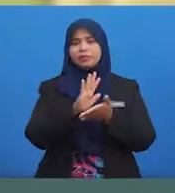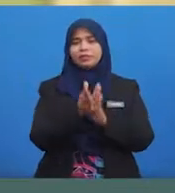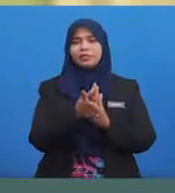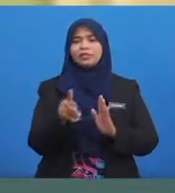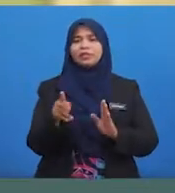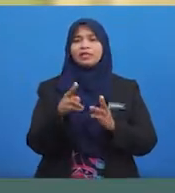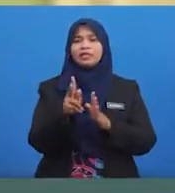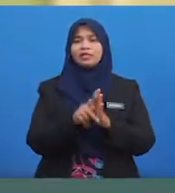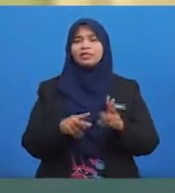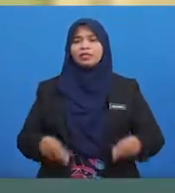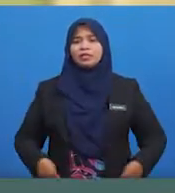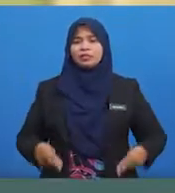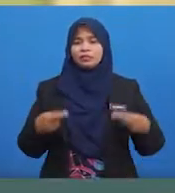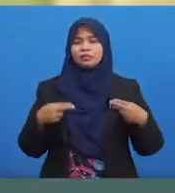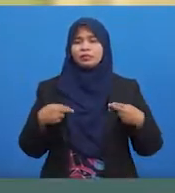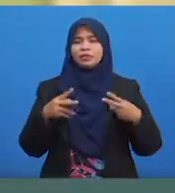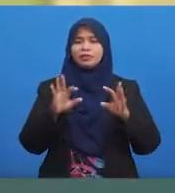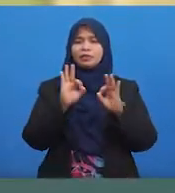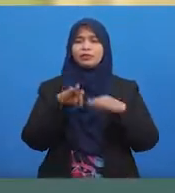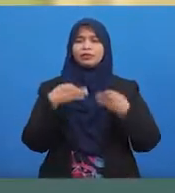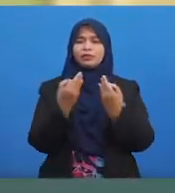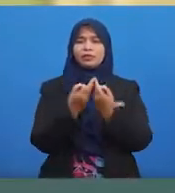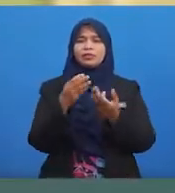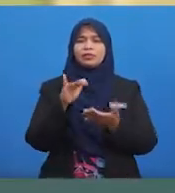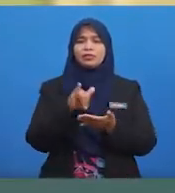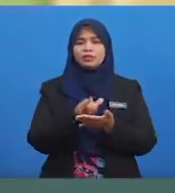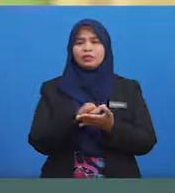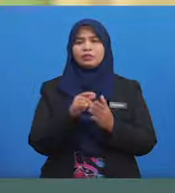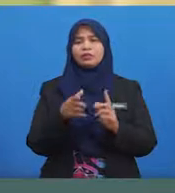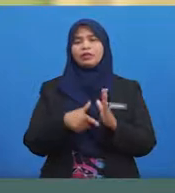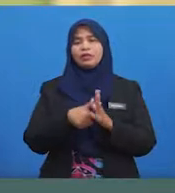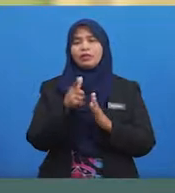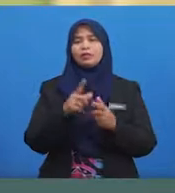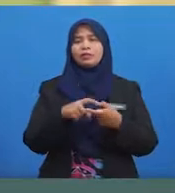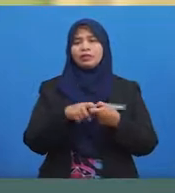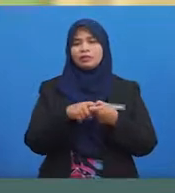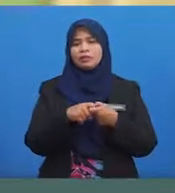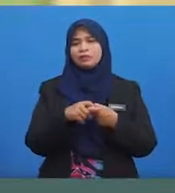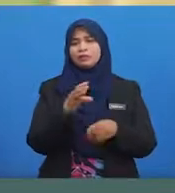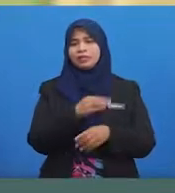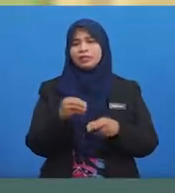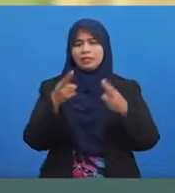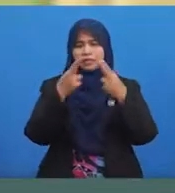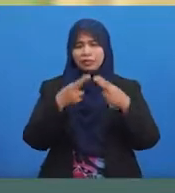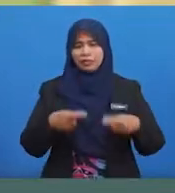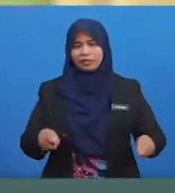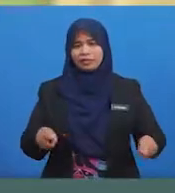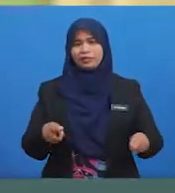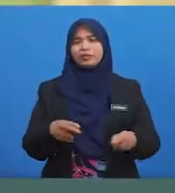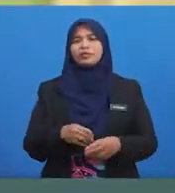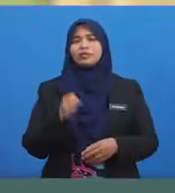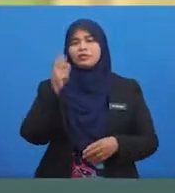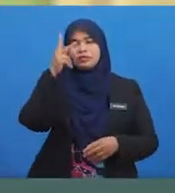kehidupan sesebuah keluarga itu lebih rapat dan Harmoni apabila sikap ini